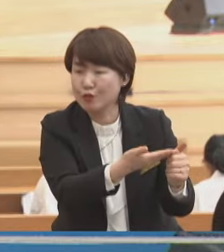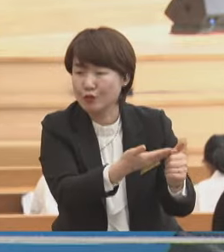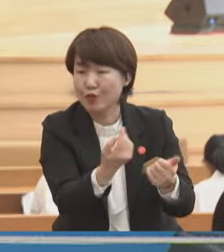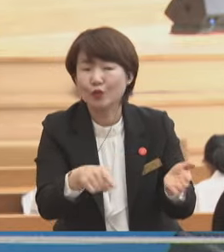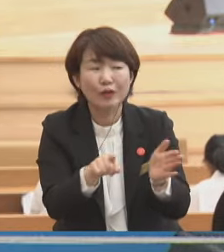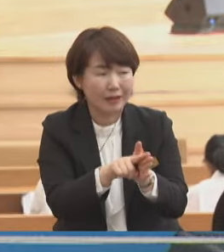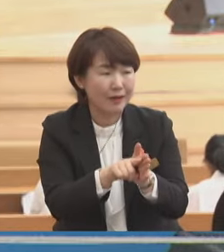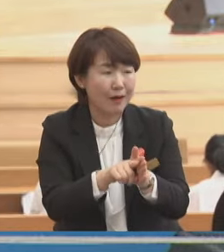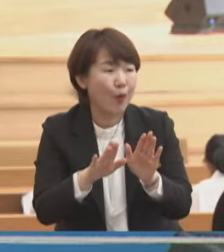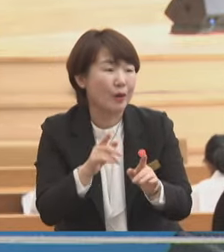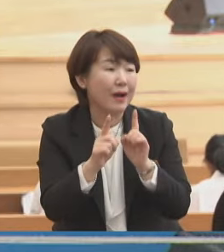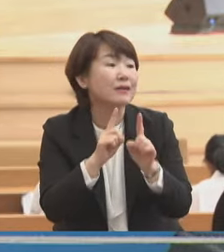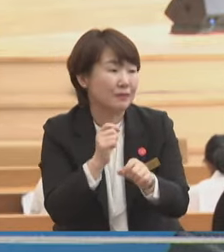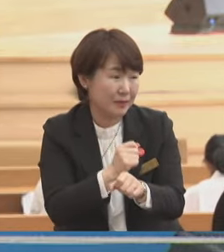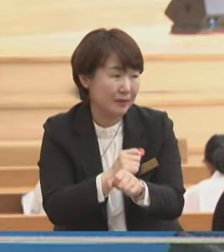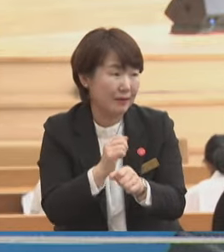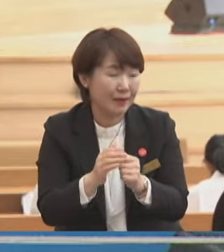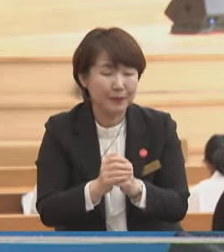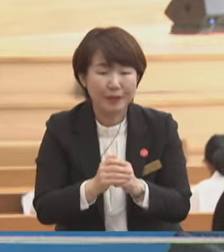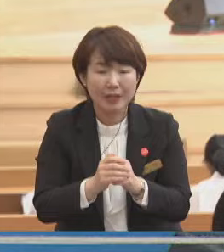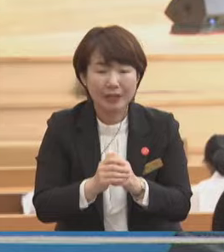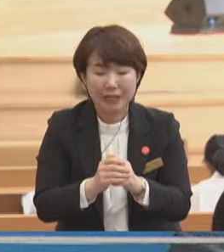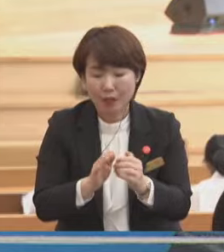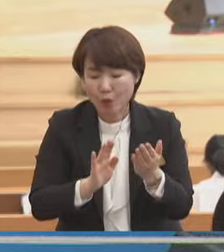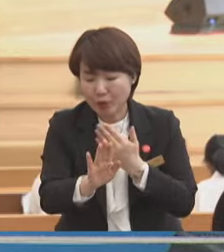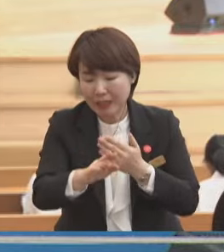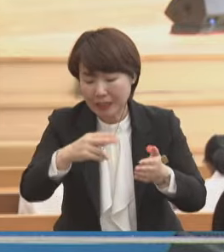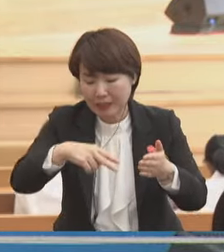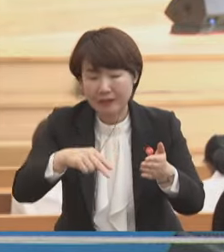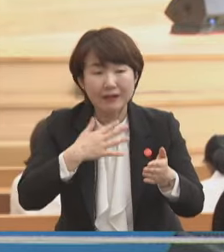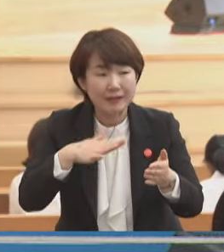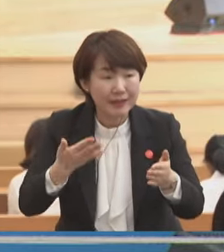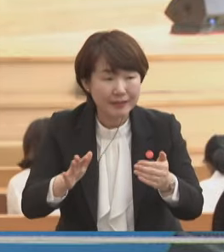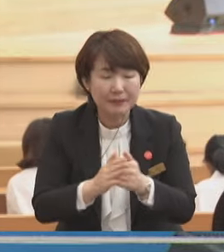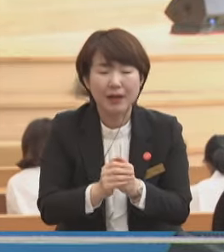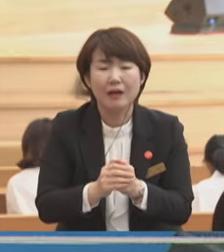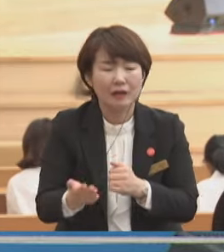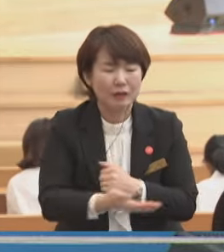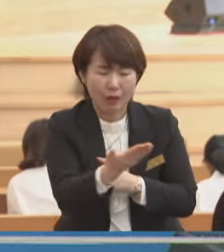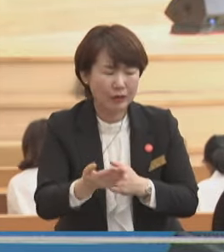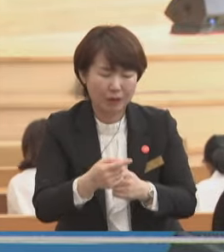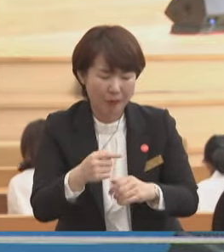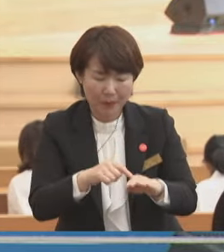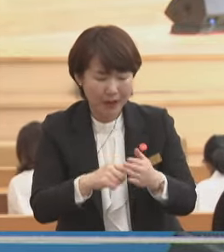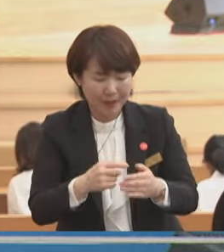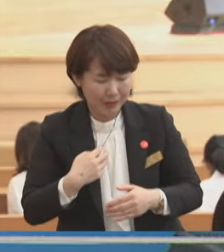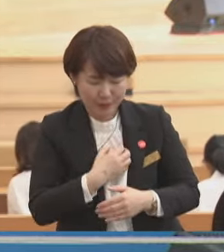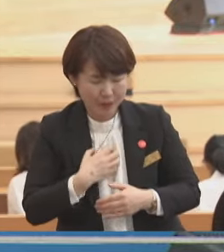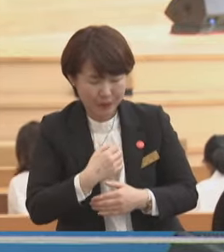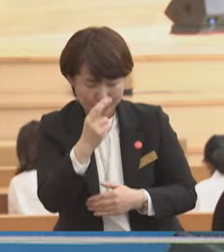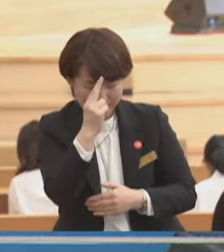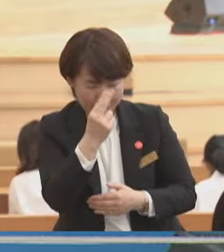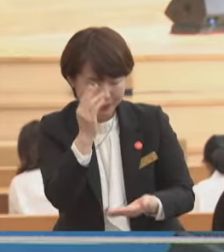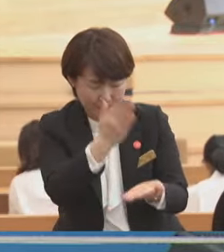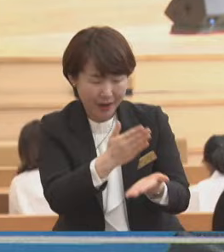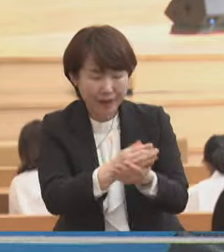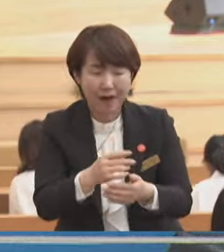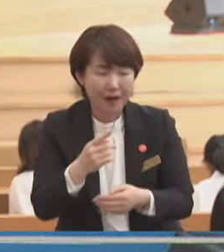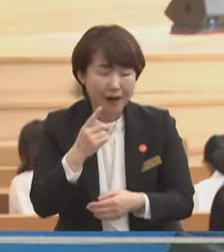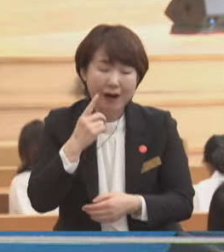본문으로 읽지 않았지만 본문 14장 1절에 보면 너희는 마음에 근심하지 말라 아버지를